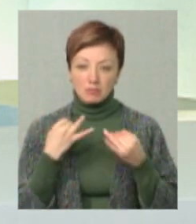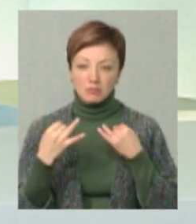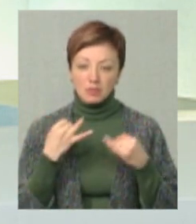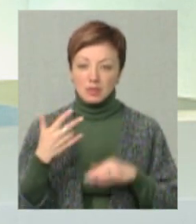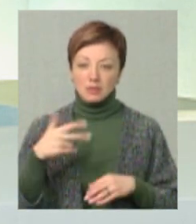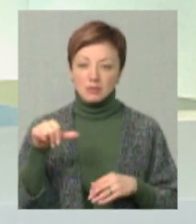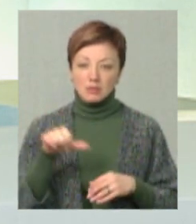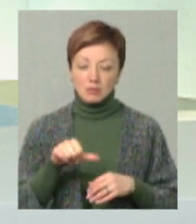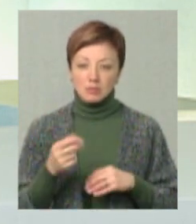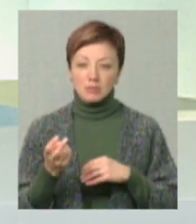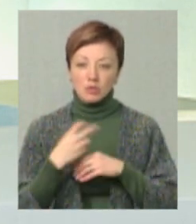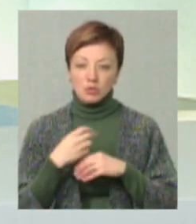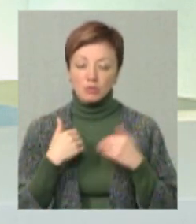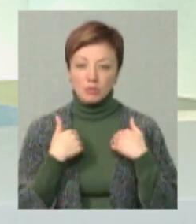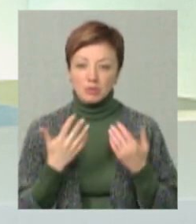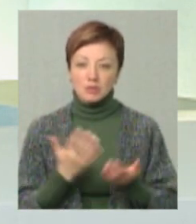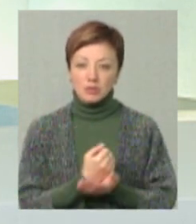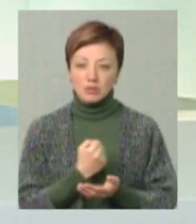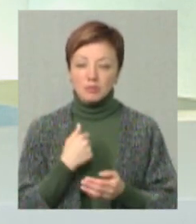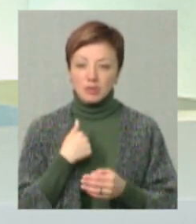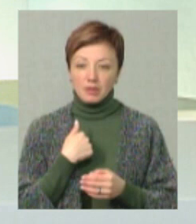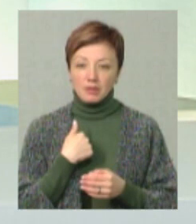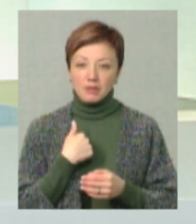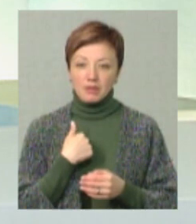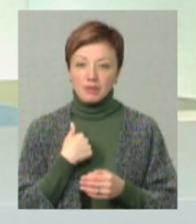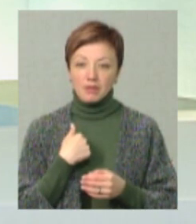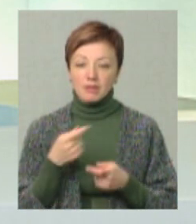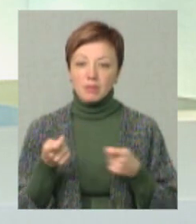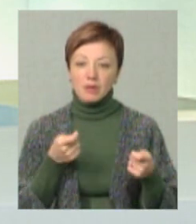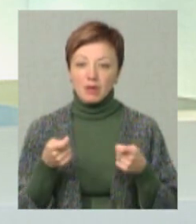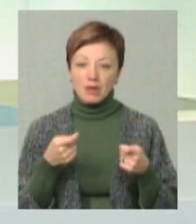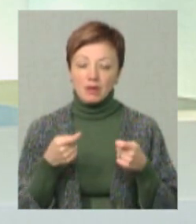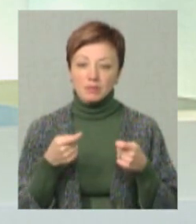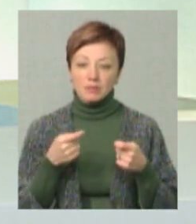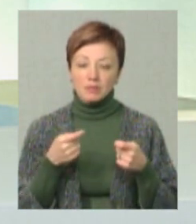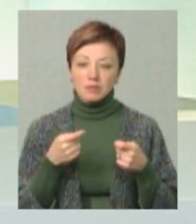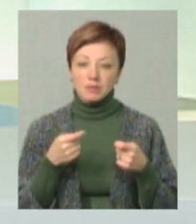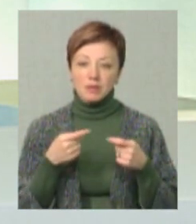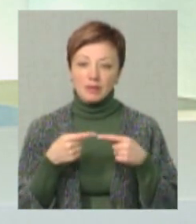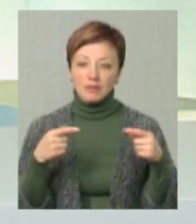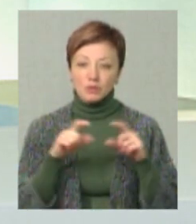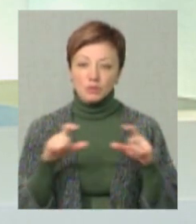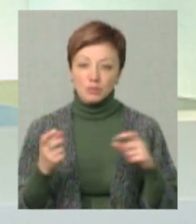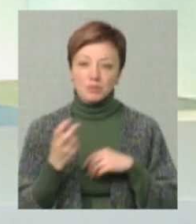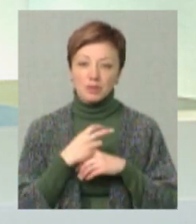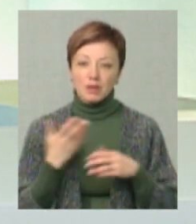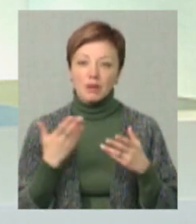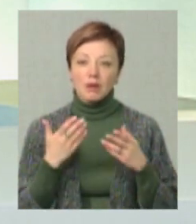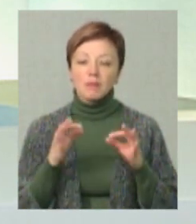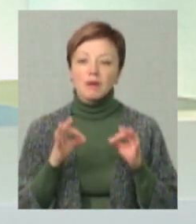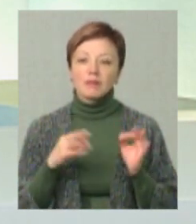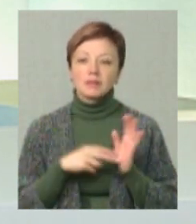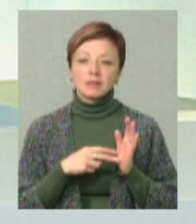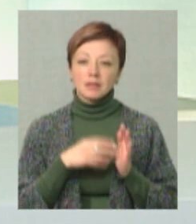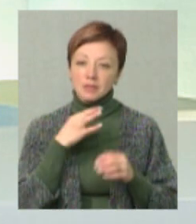поговорив, протягом півгодинки вони прийшли до мене, знайшли мене в департаменті інфраструктури і прийшли, стали, то, а яка